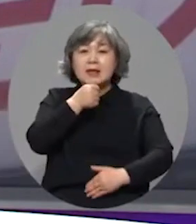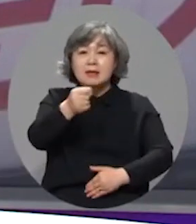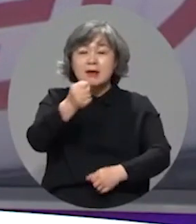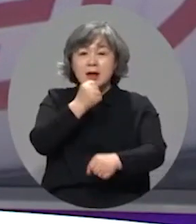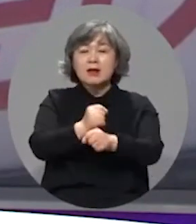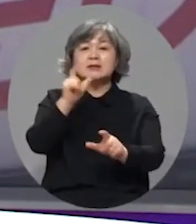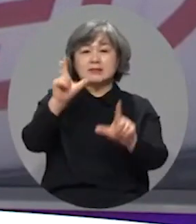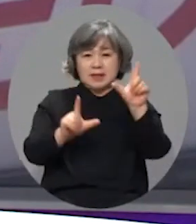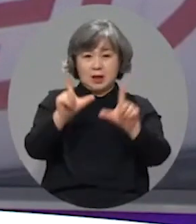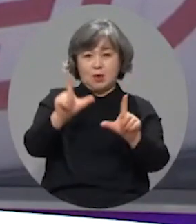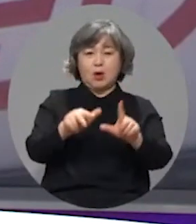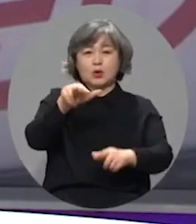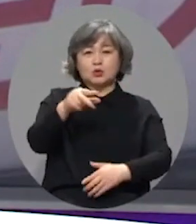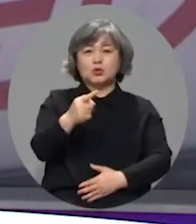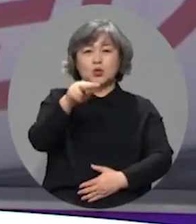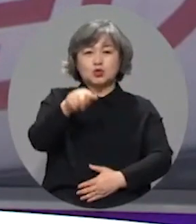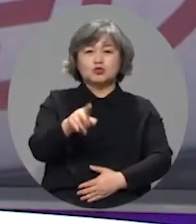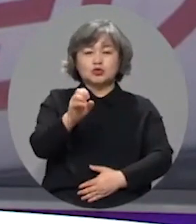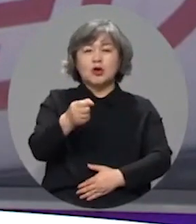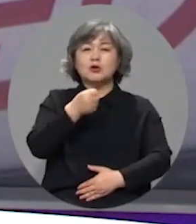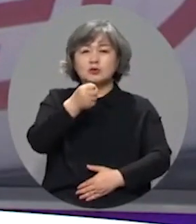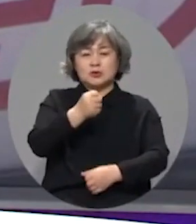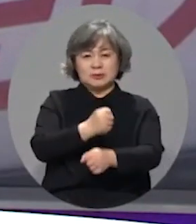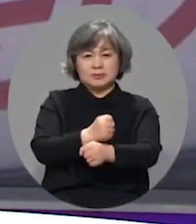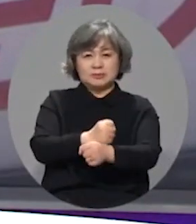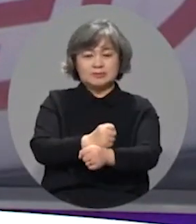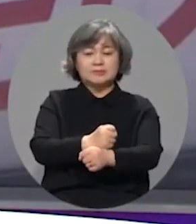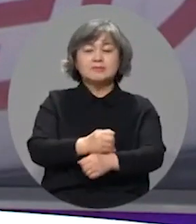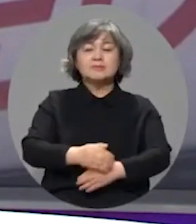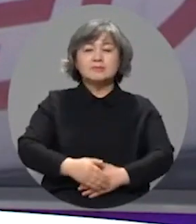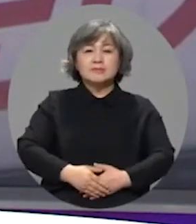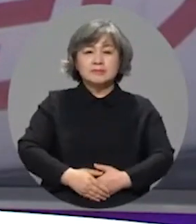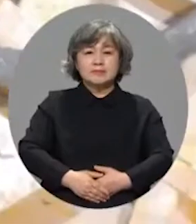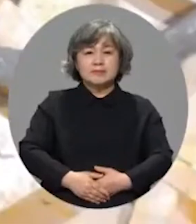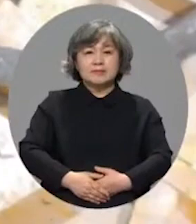이슈엔 현장. 조수영 기자가 취재했습니다.